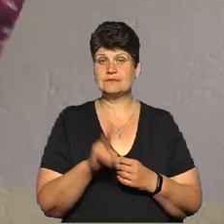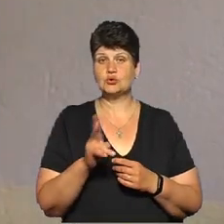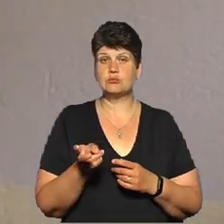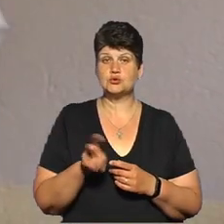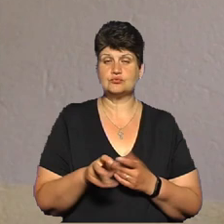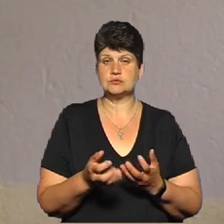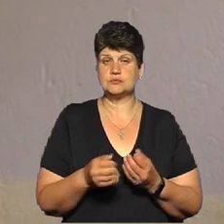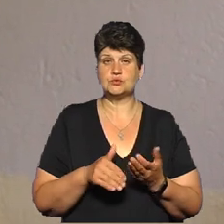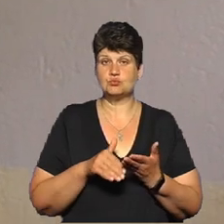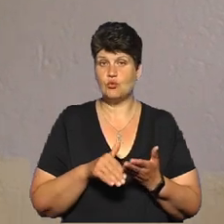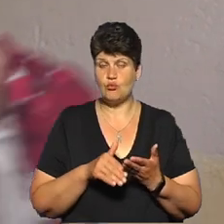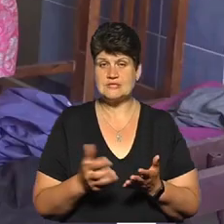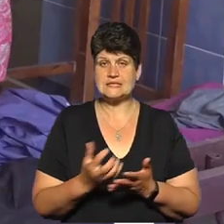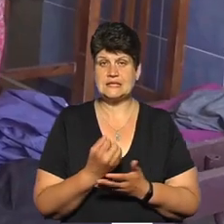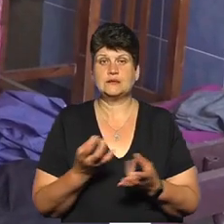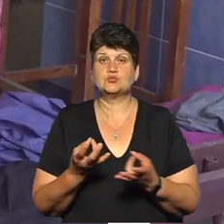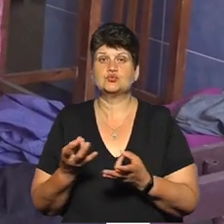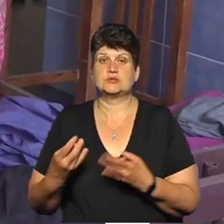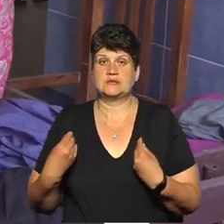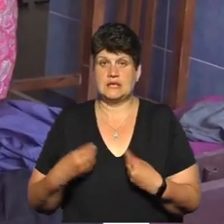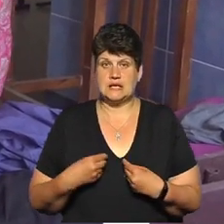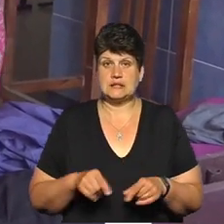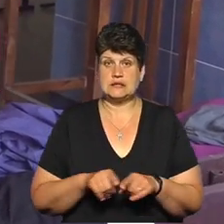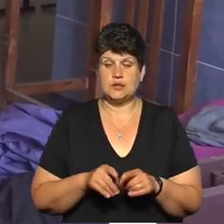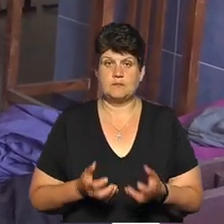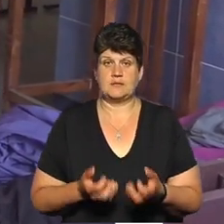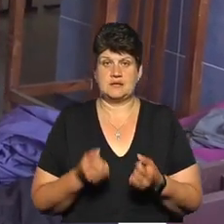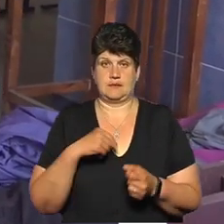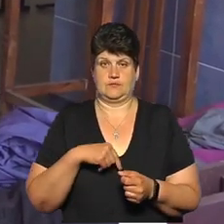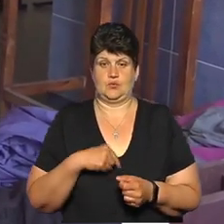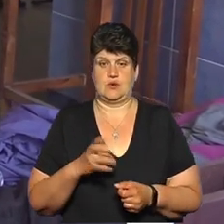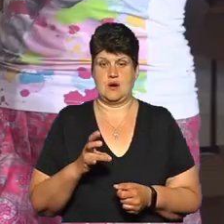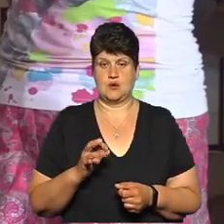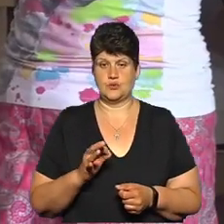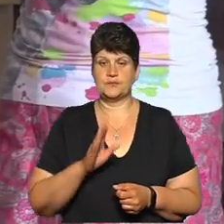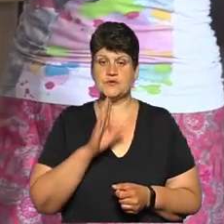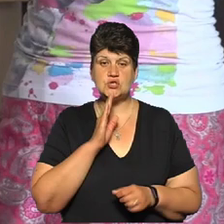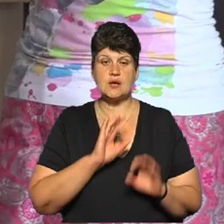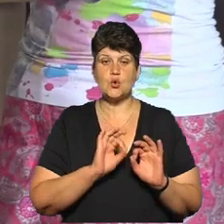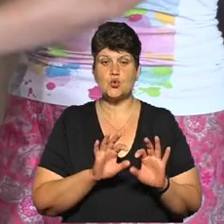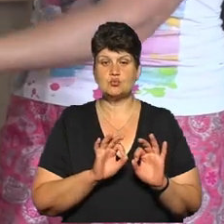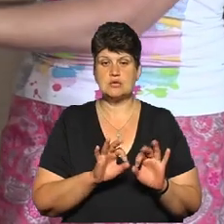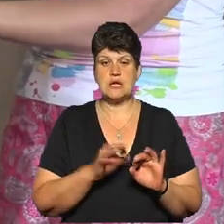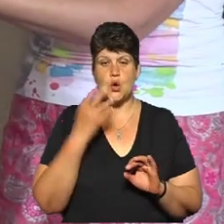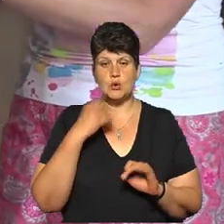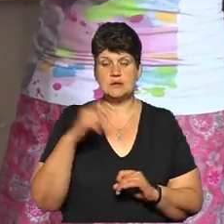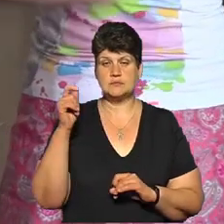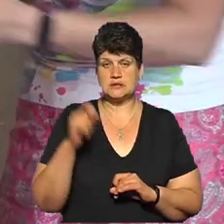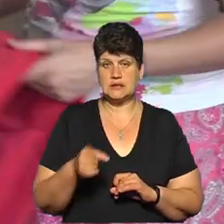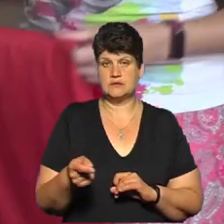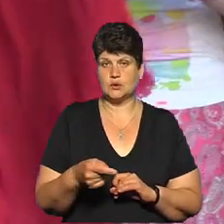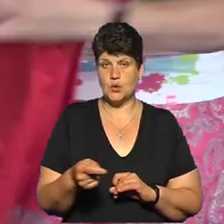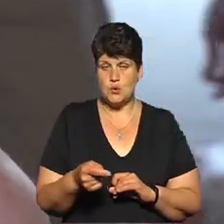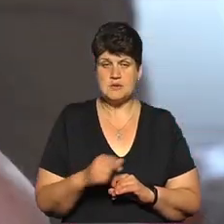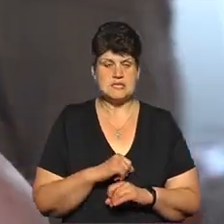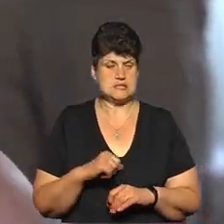знайти потрібні речі. Також, каже, підтримує їх морально. Жінка розповідає, коли переїхала до Тернополя, сама звернулася сюди